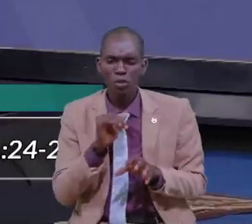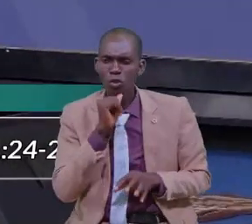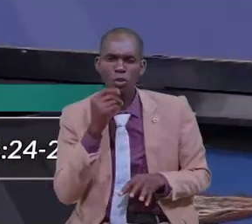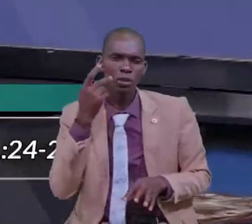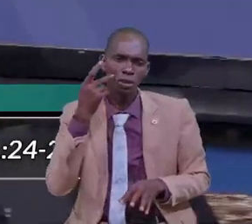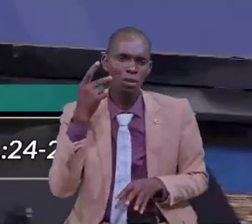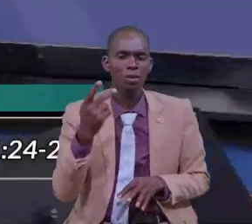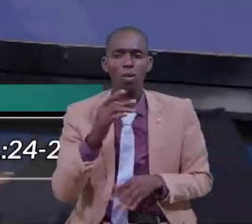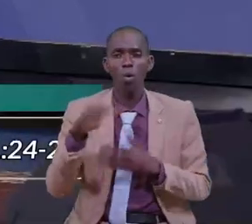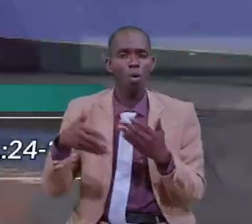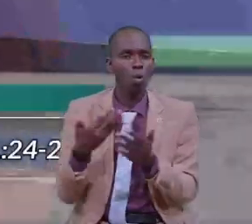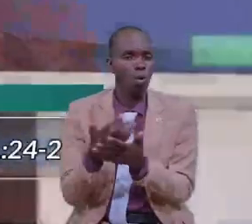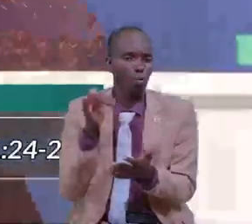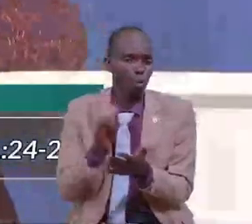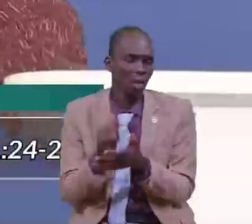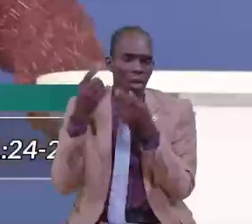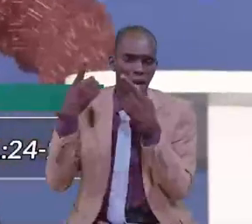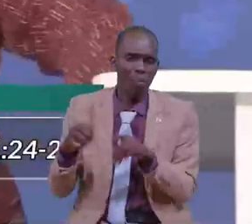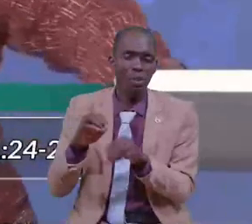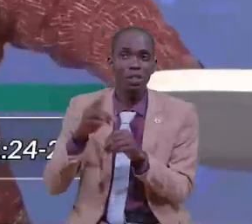pas vu ça. Il a dit,